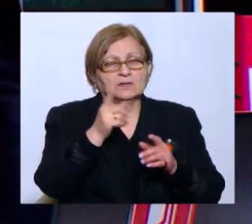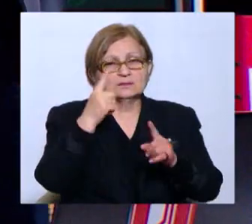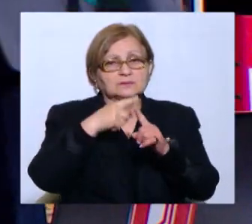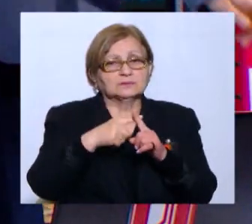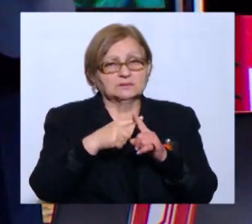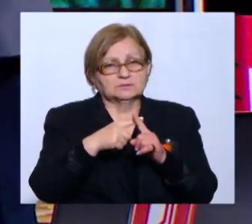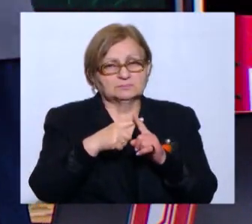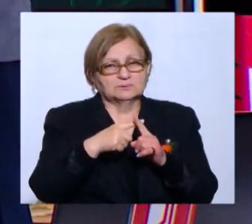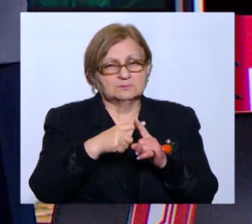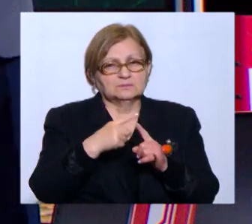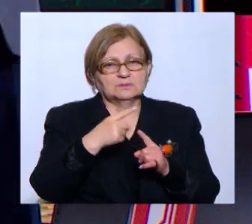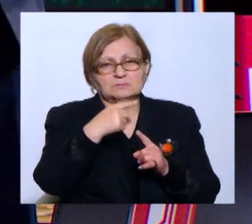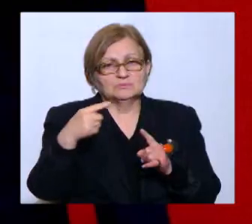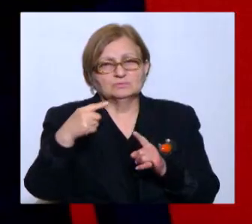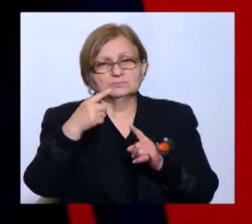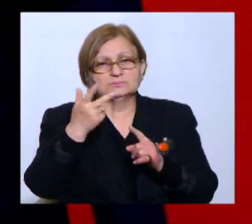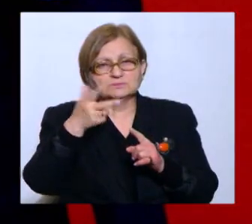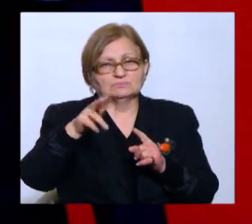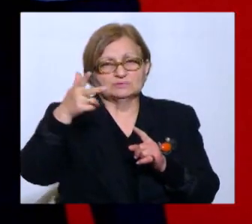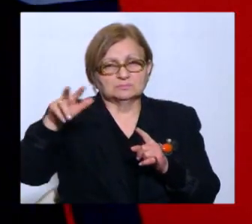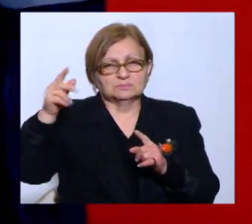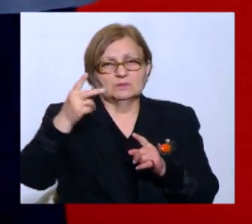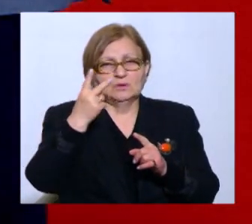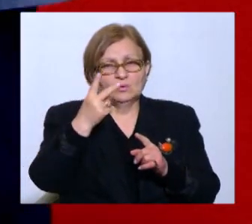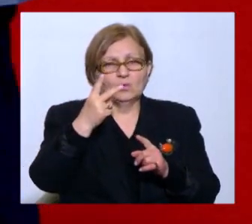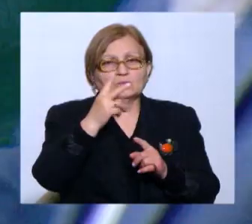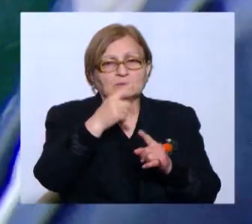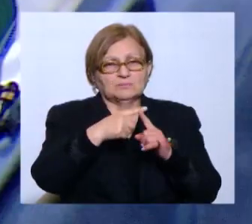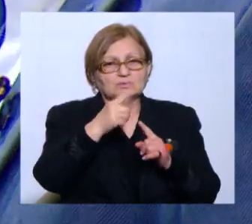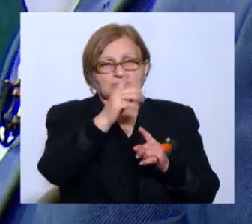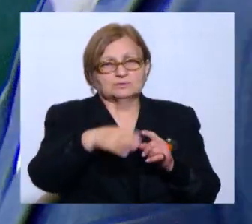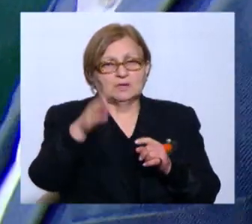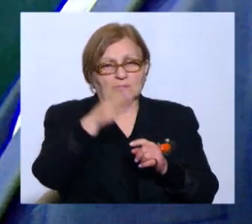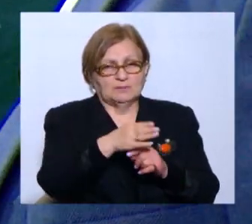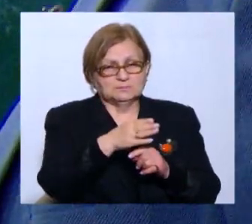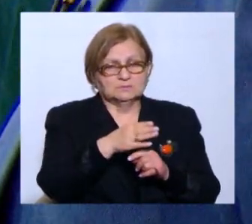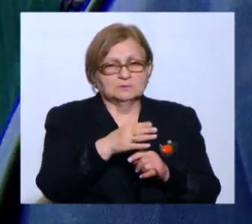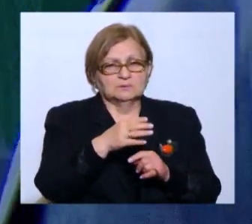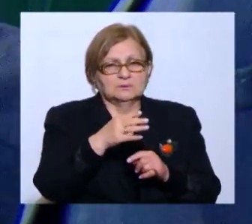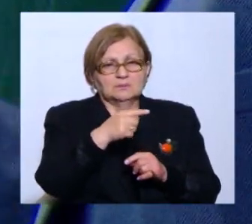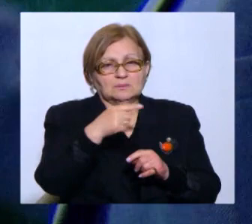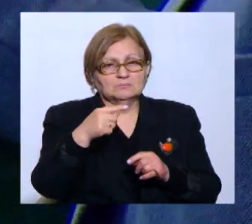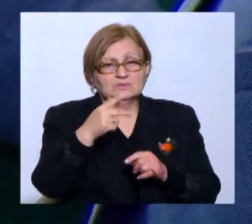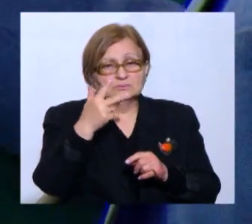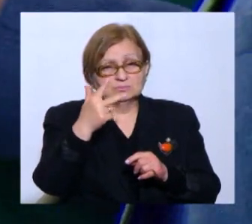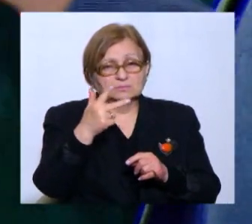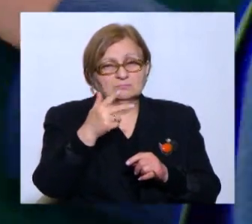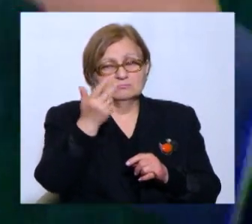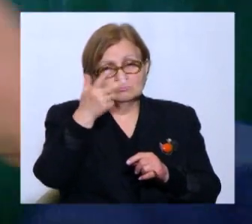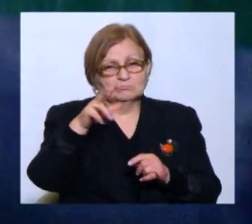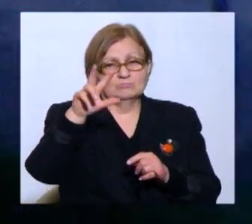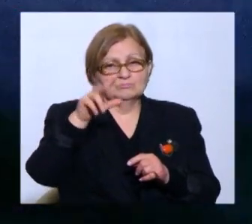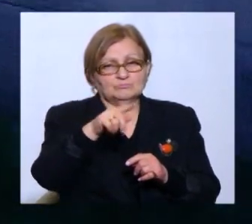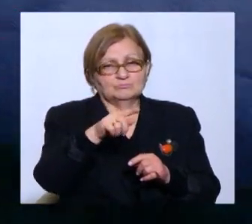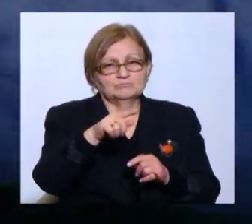რიცხვი, იმიტომ რომ -3 ჯერ -3 2 -1 ერთმანეთს გააბატილებს. ასევე ვიცოდით, რომ მაგრამ -3-ს თუ მაგალითად მესამე